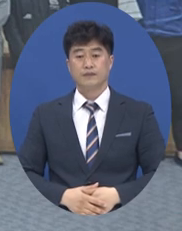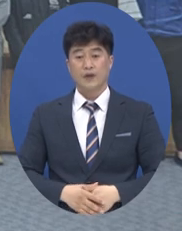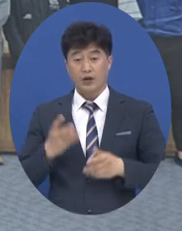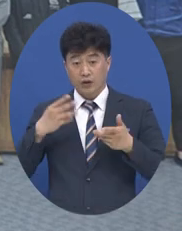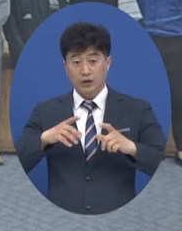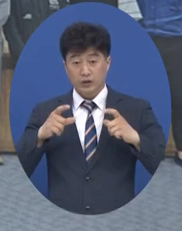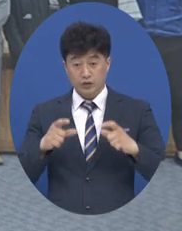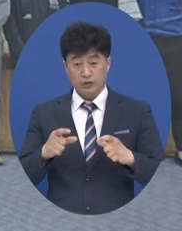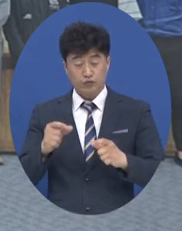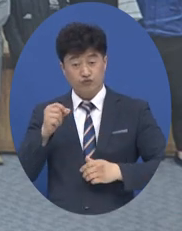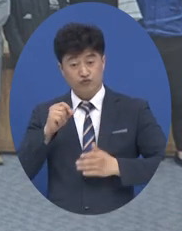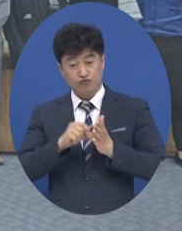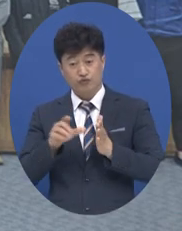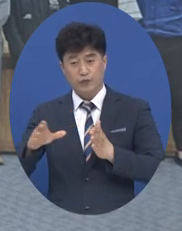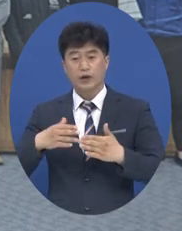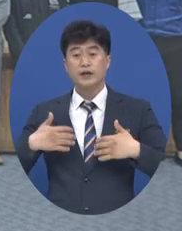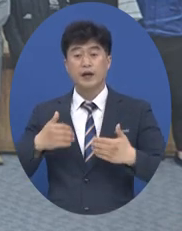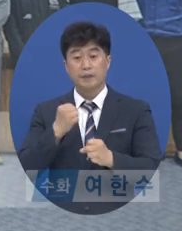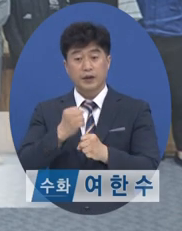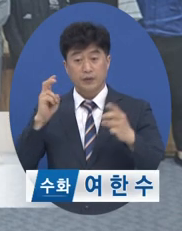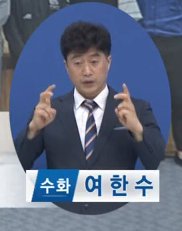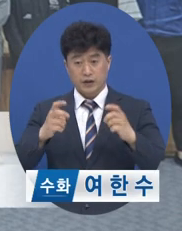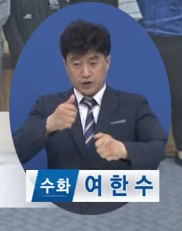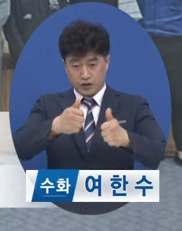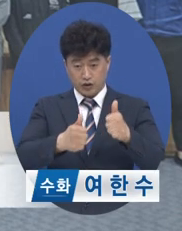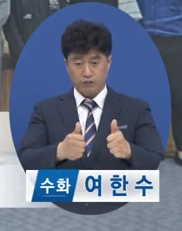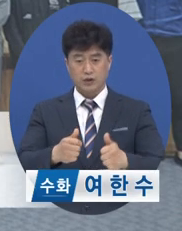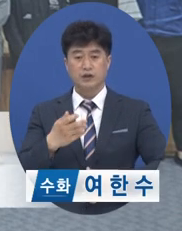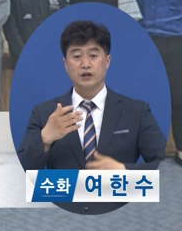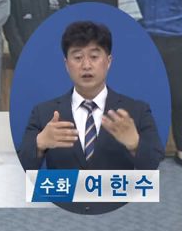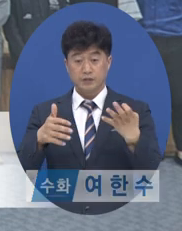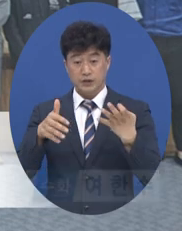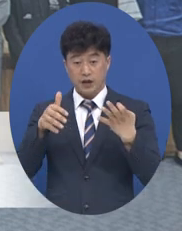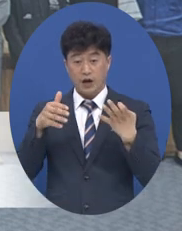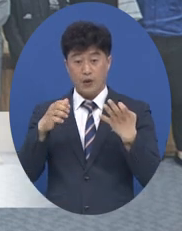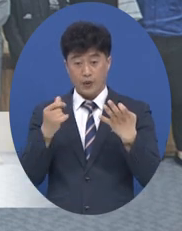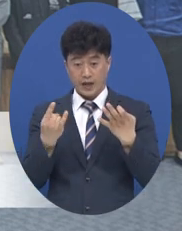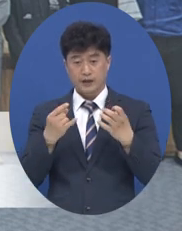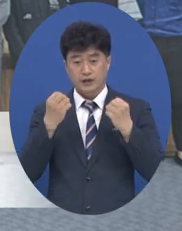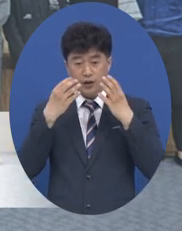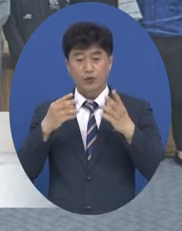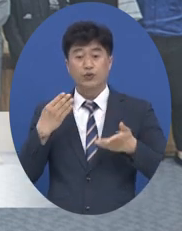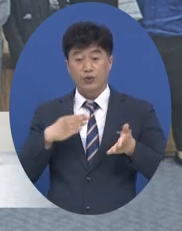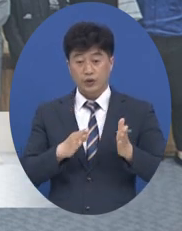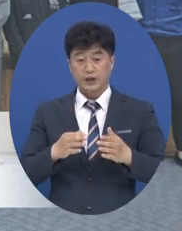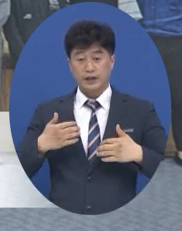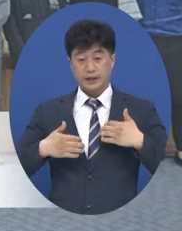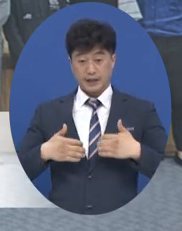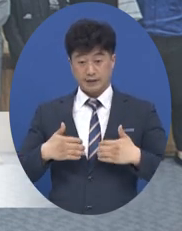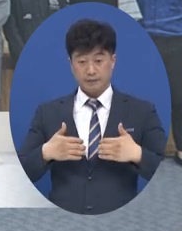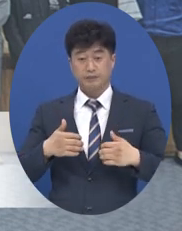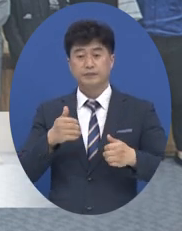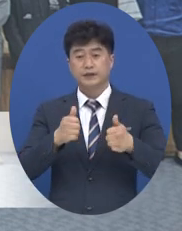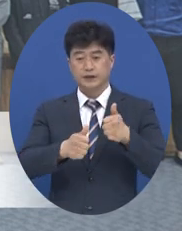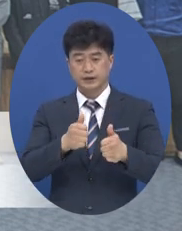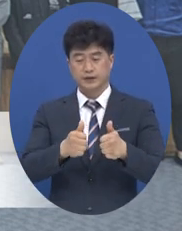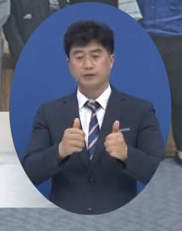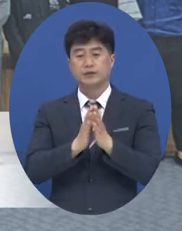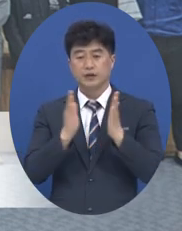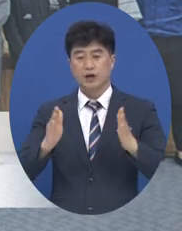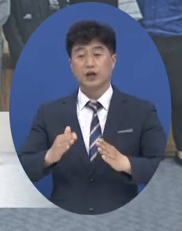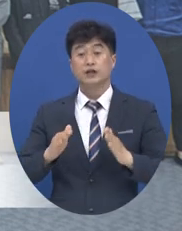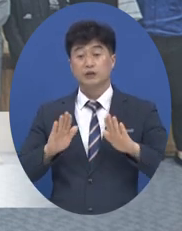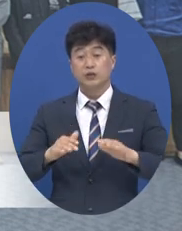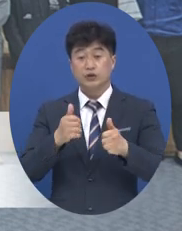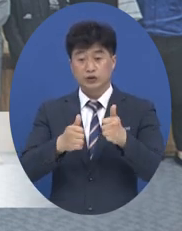경기 지역 유망 게임 개발 업체들이 자웅을 겨루는 제 14회 새로운 경기 게임 오디션이 열렸습니다 이번 오디션에서는 총